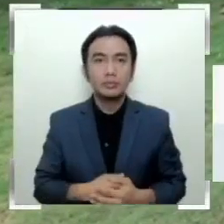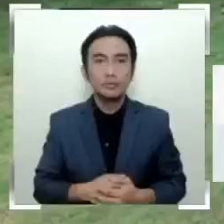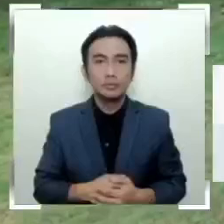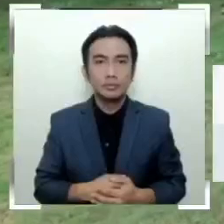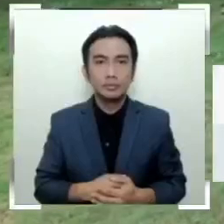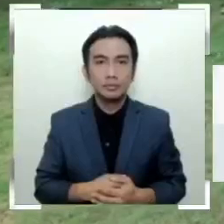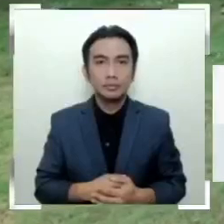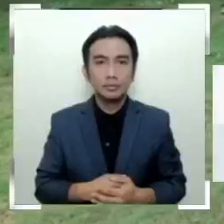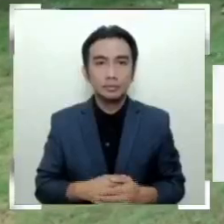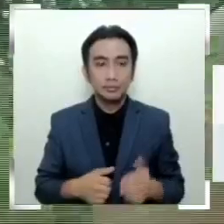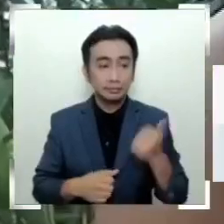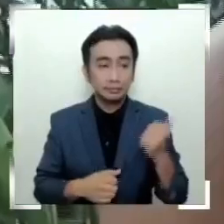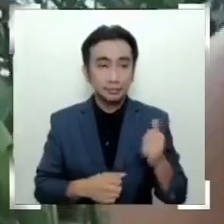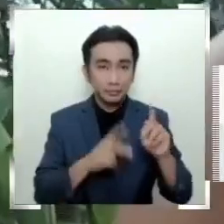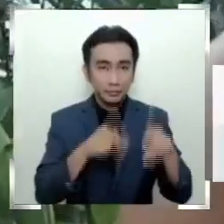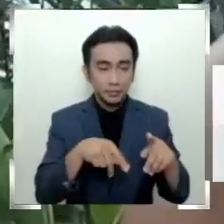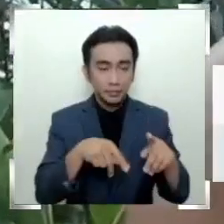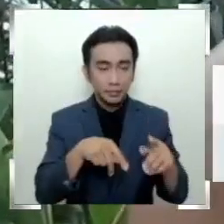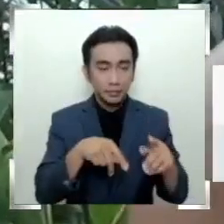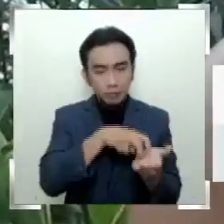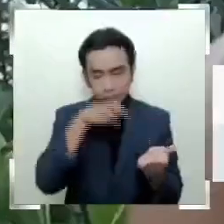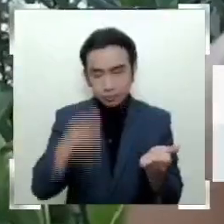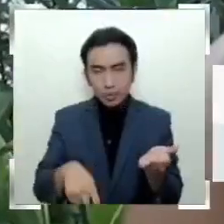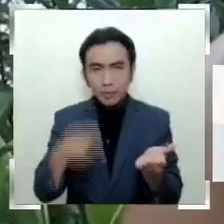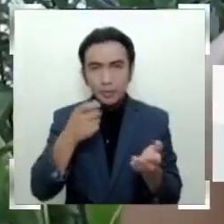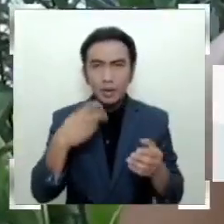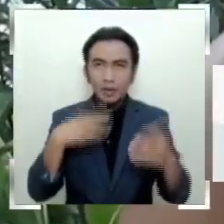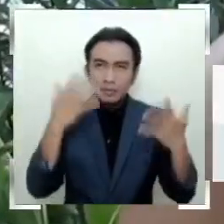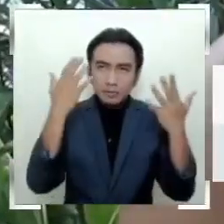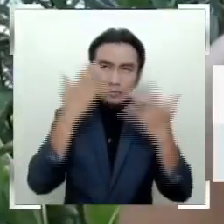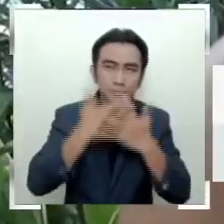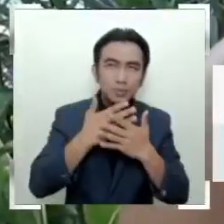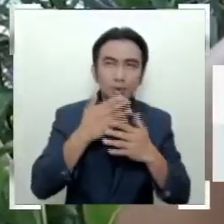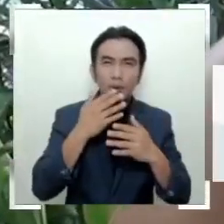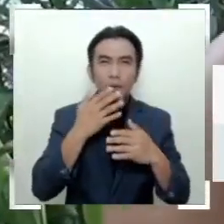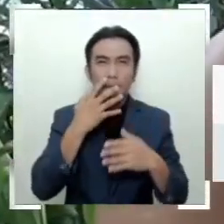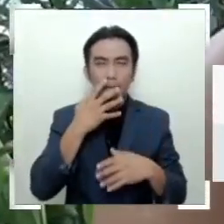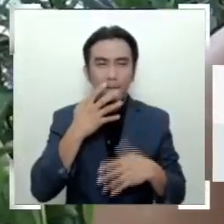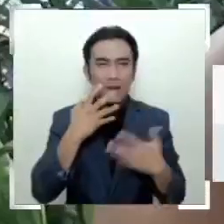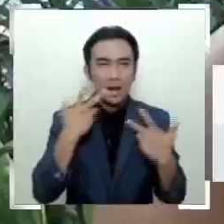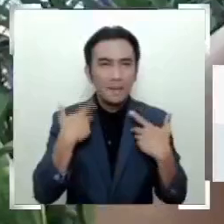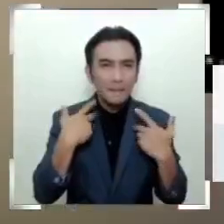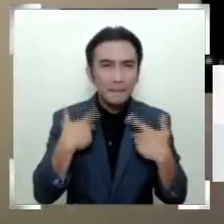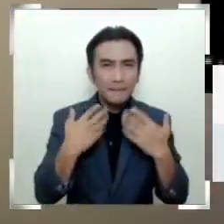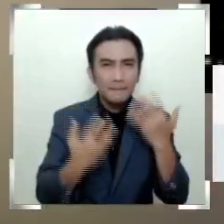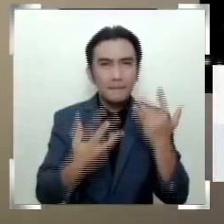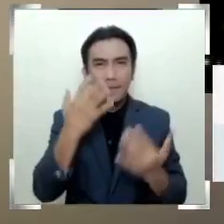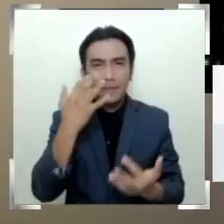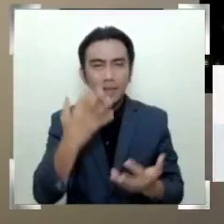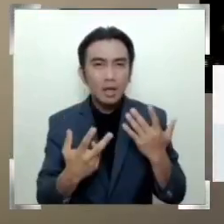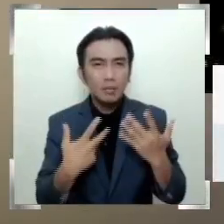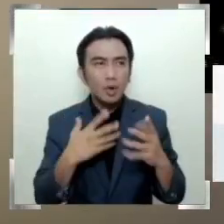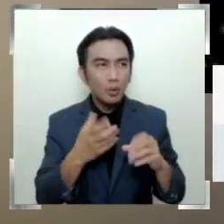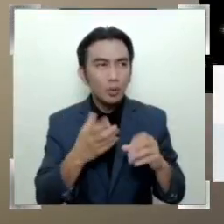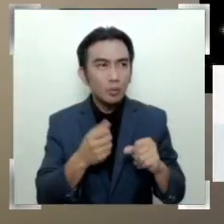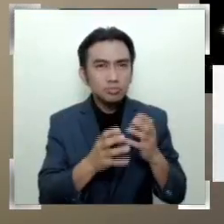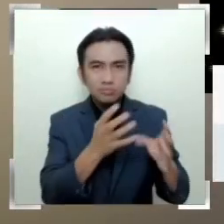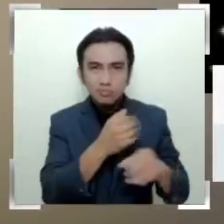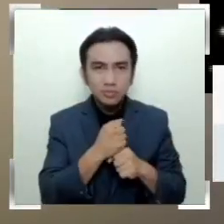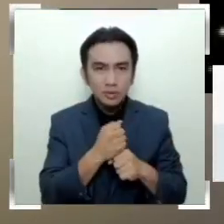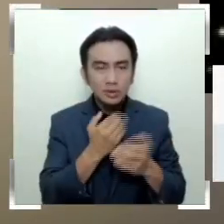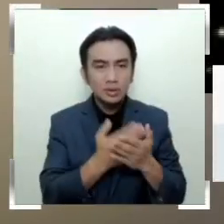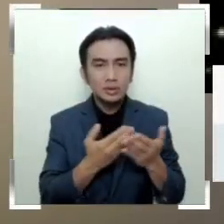Class Musbirt Kahal dahil sa kapal ng usok. Kahit gusto niyang balikan ang mga gamit sa gitna ng sunog, pero kahit nakaligtas na, hindi